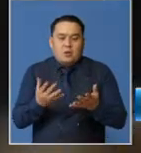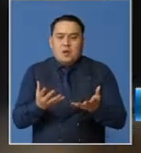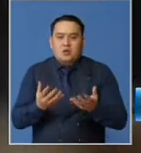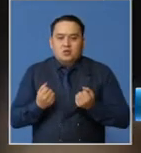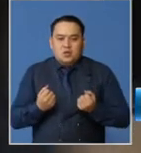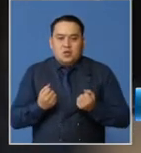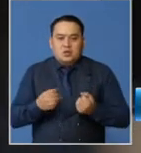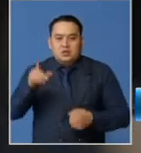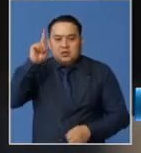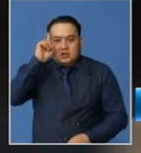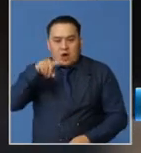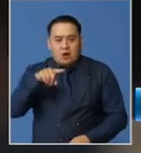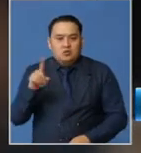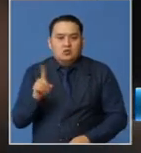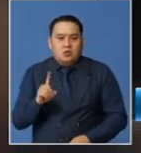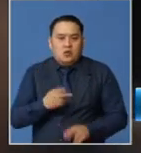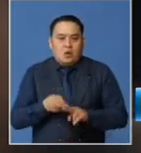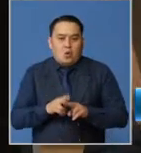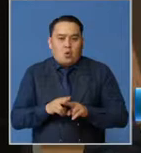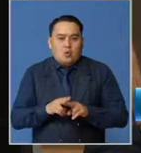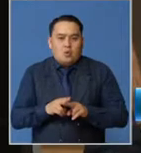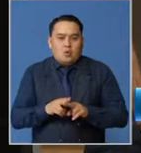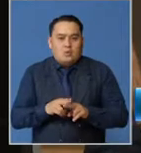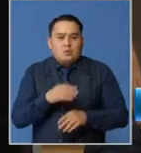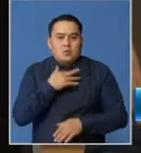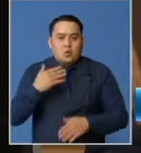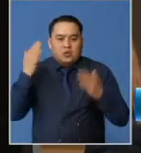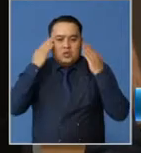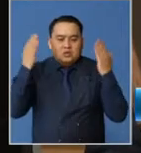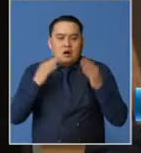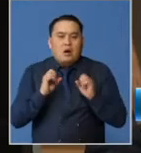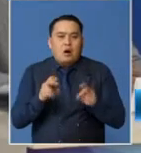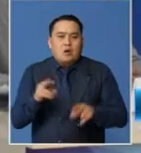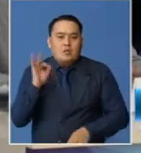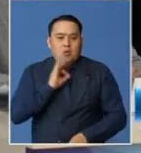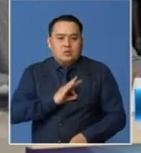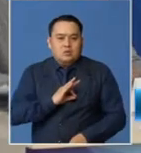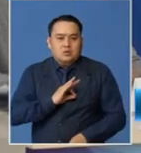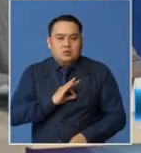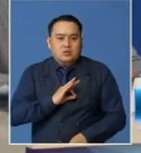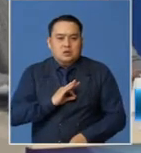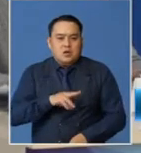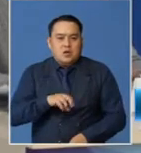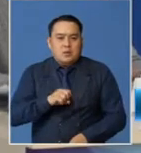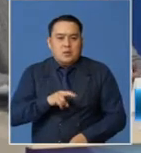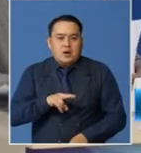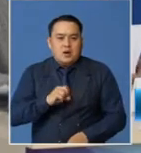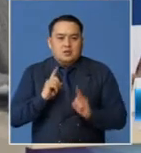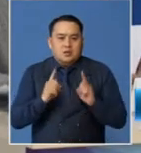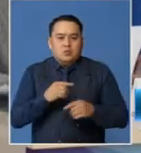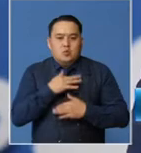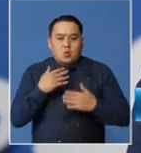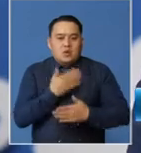и знают, что такое тифлокомплекс, но многие не знают, как с ними пользоваться. С мнением Ермека Барибаева согласно